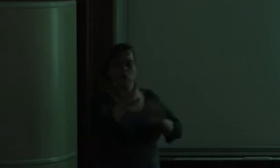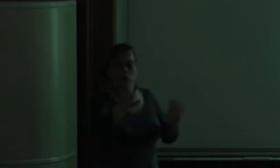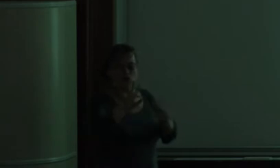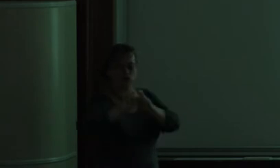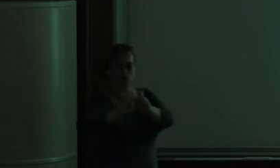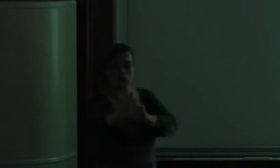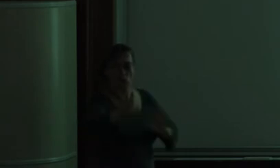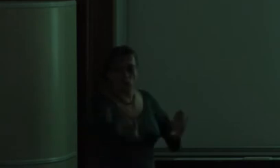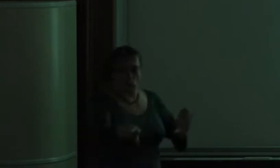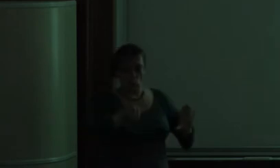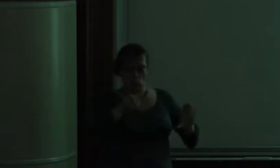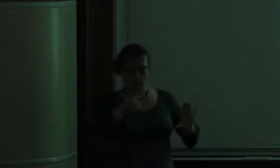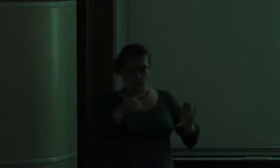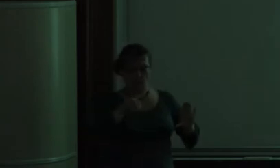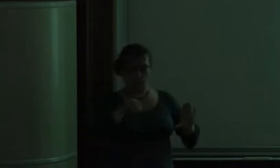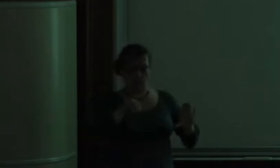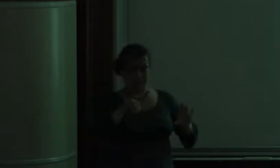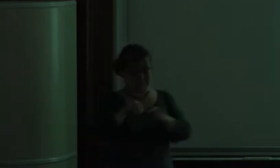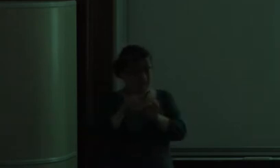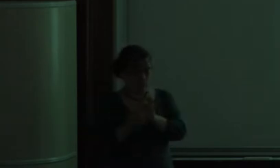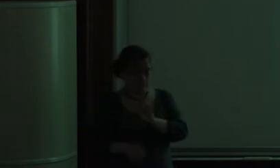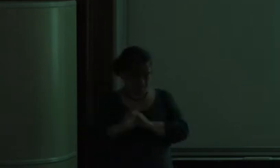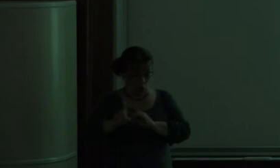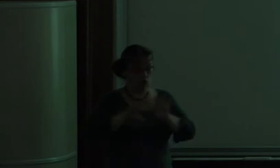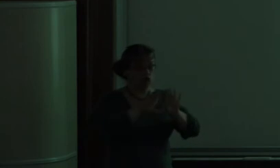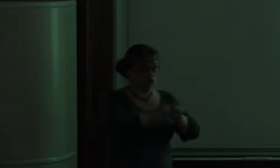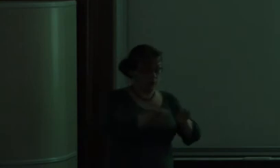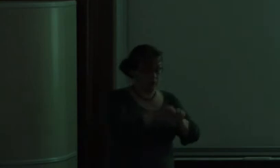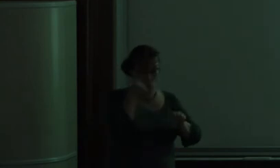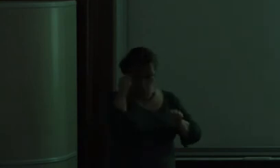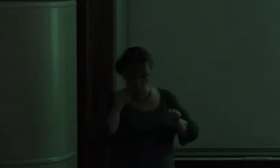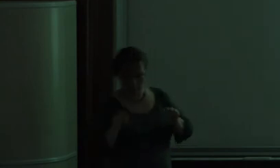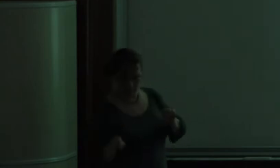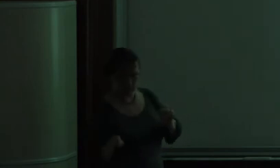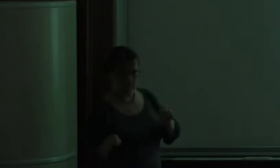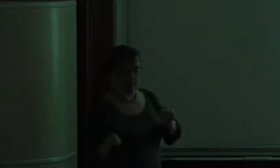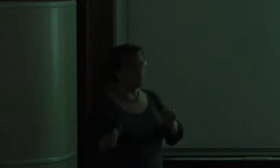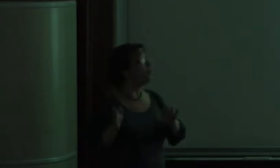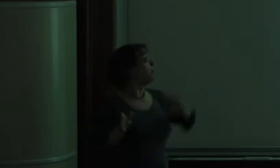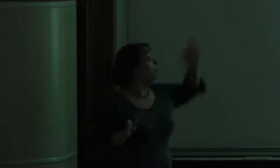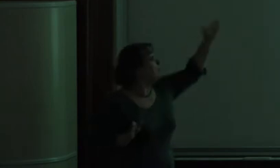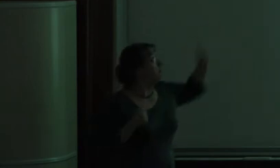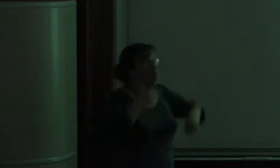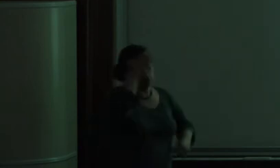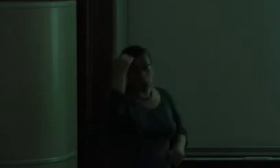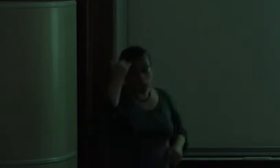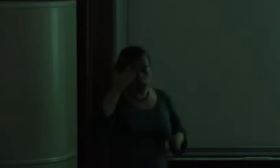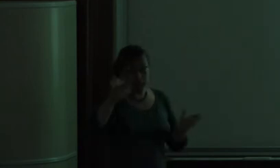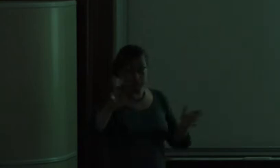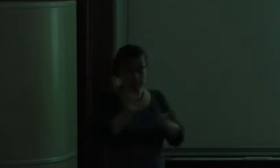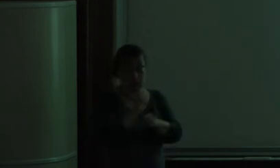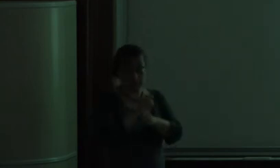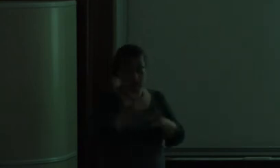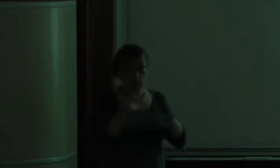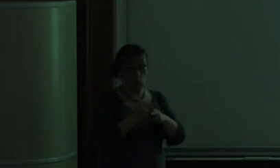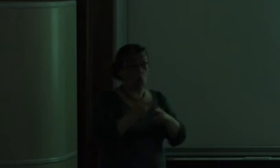DomVis, c'est domaine et visiteur. Mon domaine, je l'inverse, parce que pour une raison quelconque, je ne sais pas pourquoi, mais ils ont stocké ça à l'envers dans la base de données. Je vous promets, hein, tous les